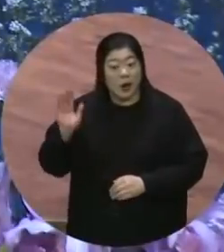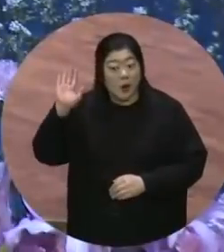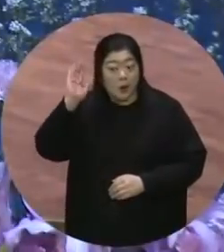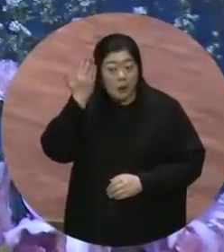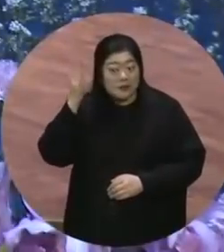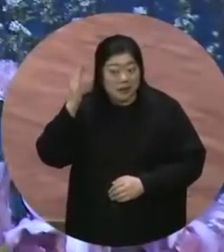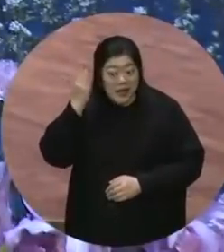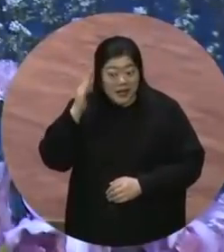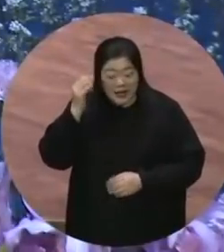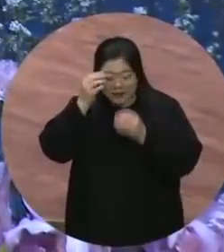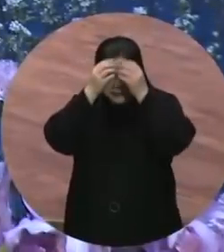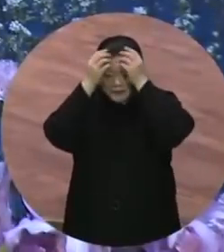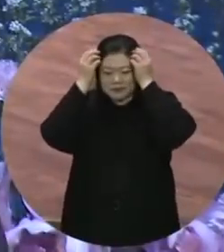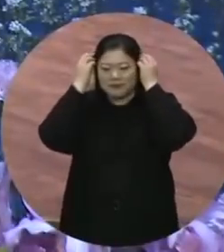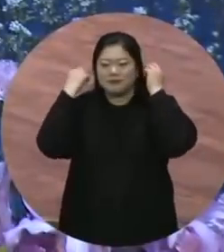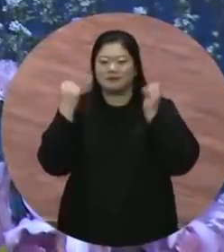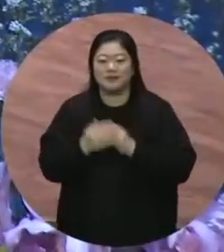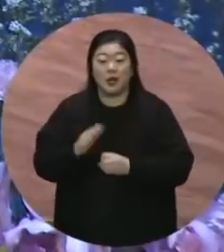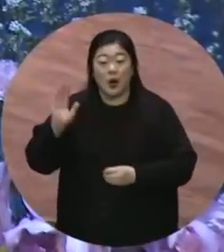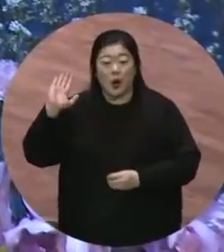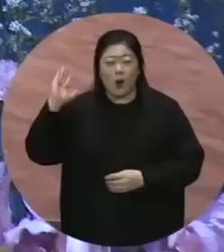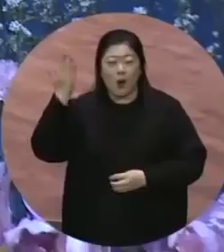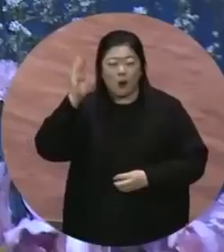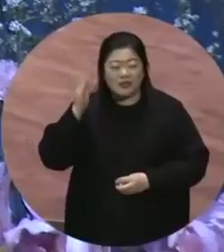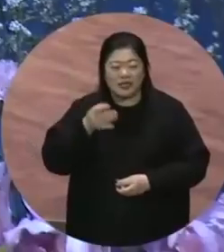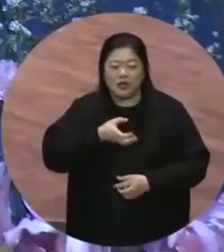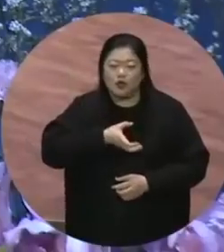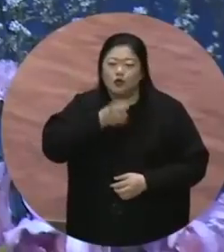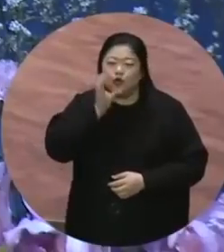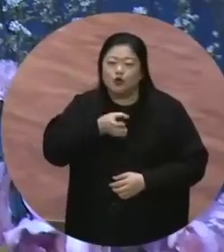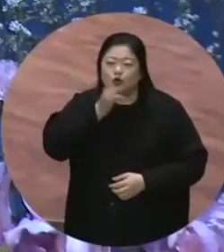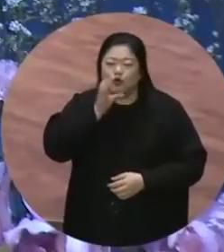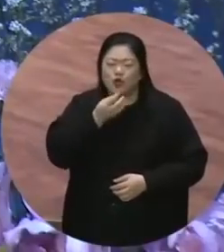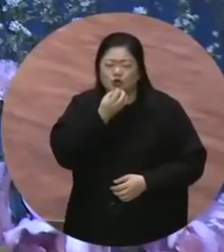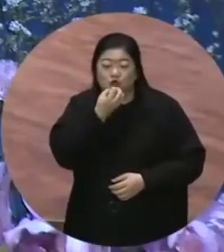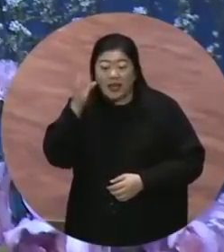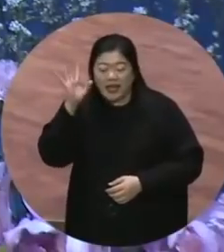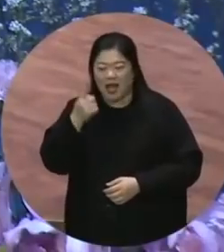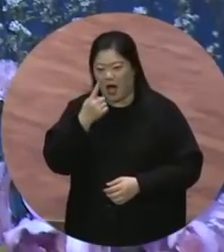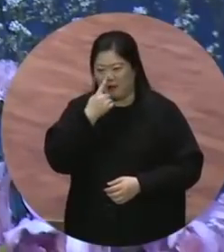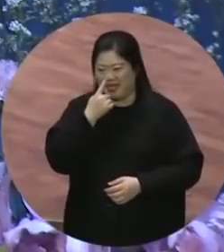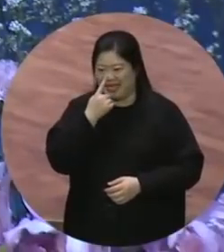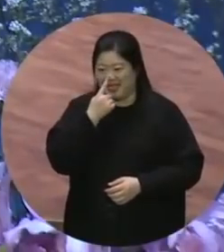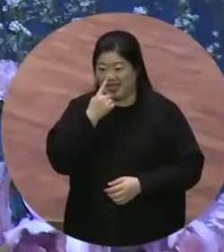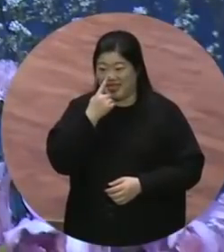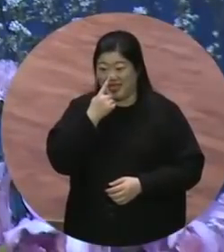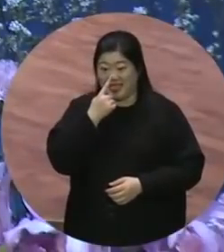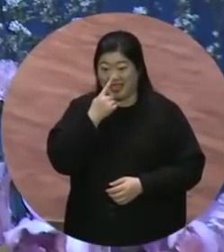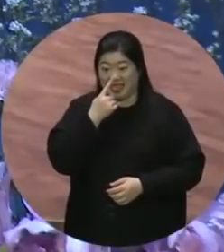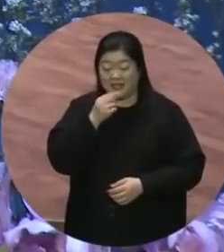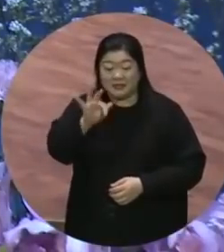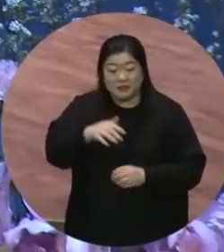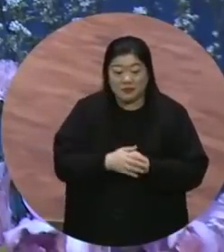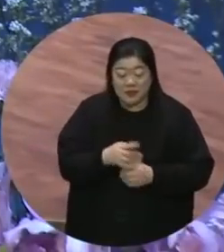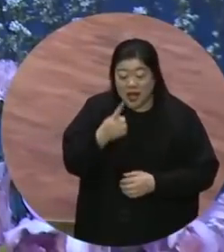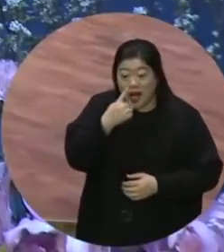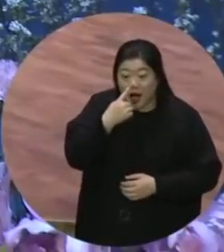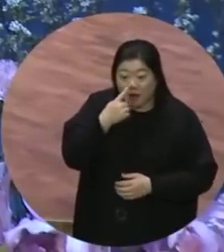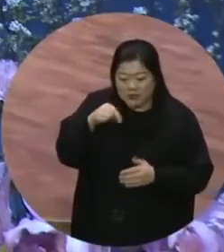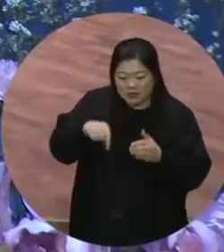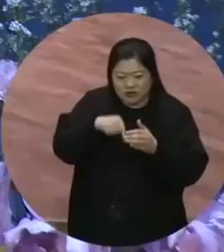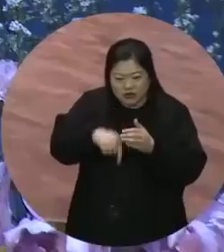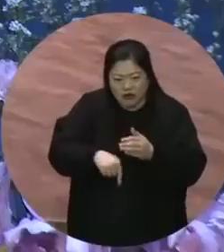연령층과 상관없이 가장 즐겨 마시는 것이 뭐예요? 커피예요. 그래서 그러지